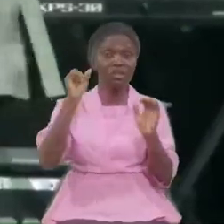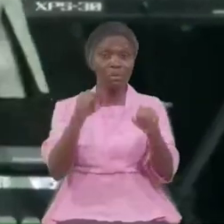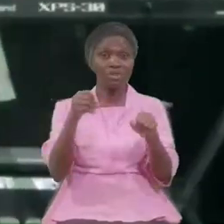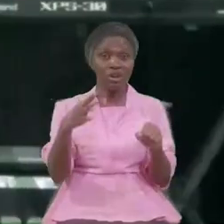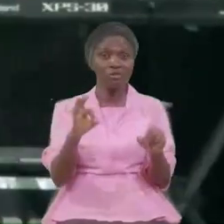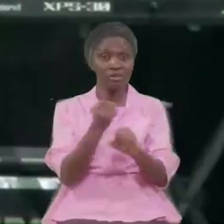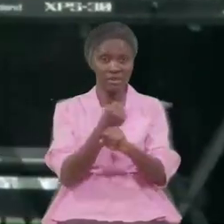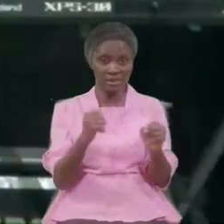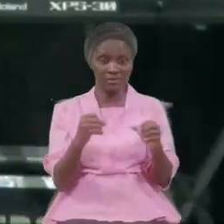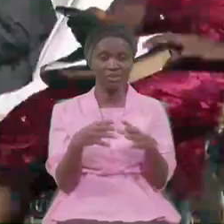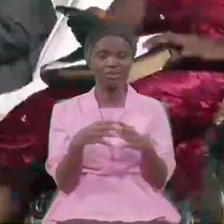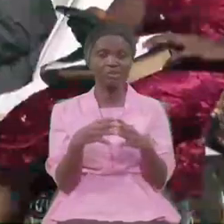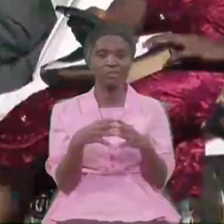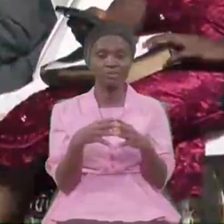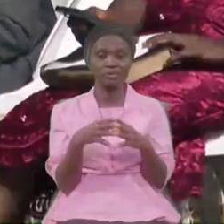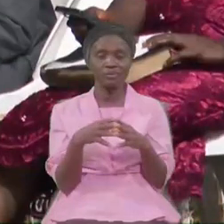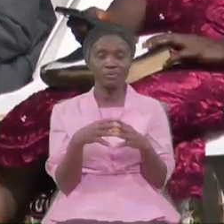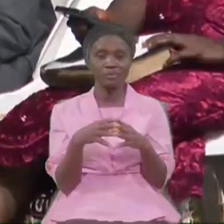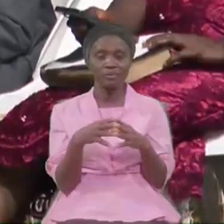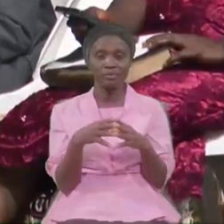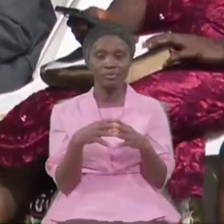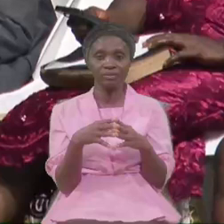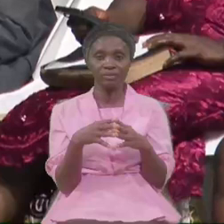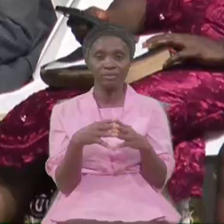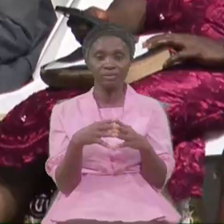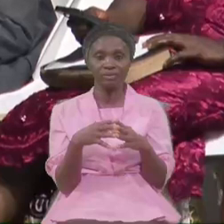La possibilité gracieuse du salut